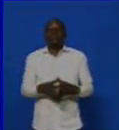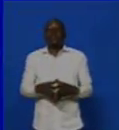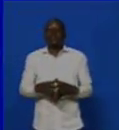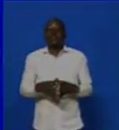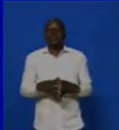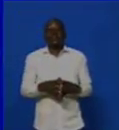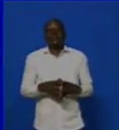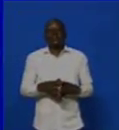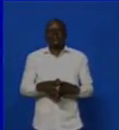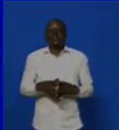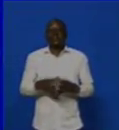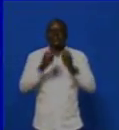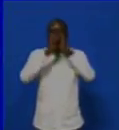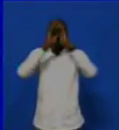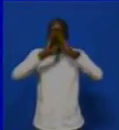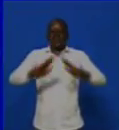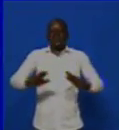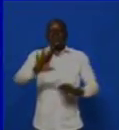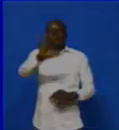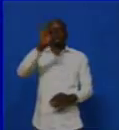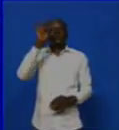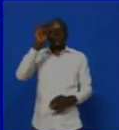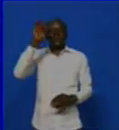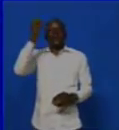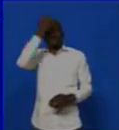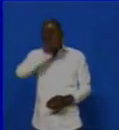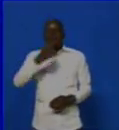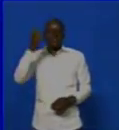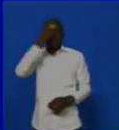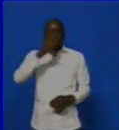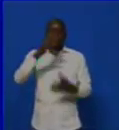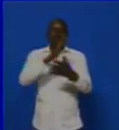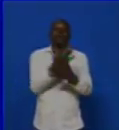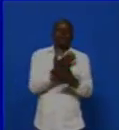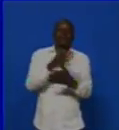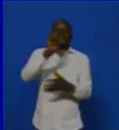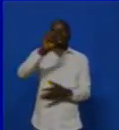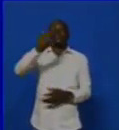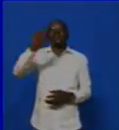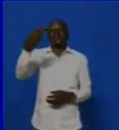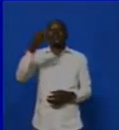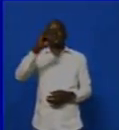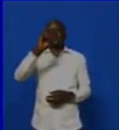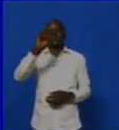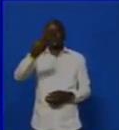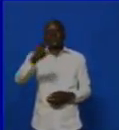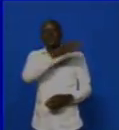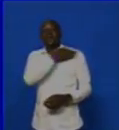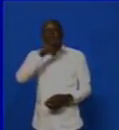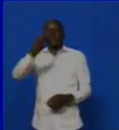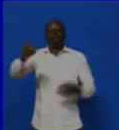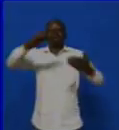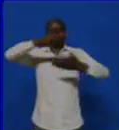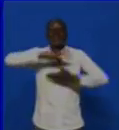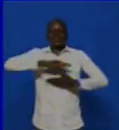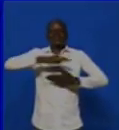La paix retrouvée dans la corne de l'Afrique, notamment entre l'Éthiopie et l'Érythrée, satisfait l'Arabie